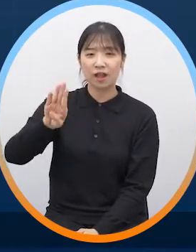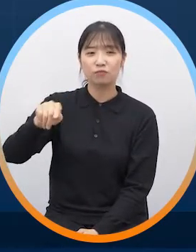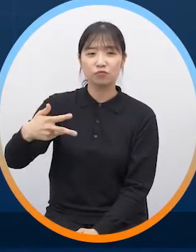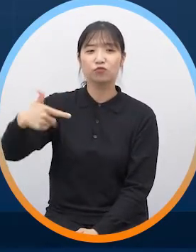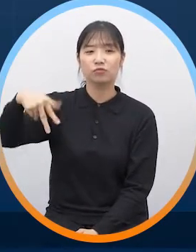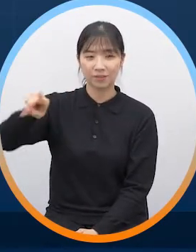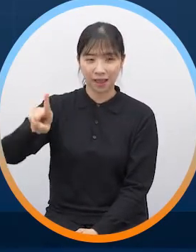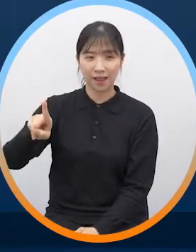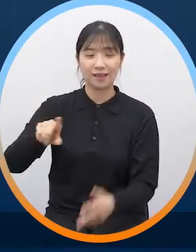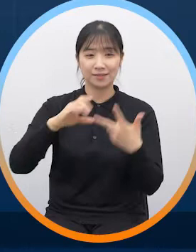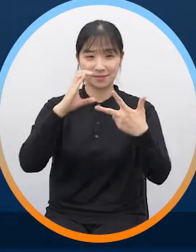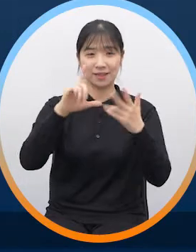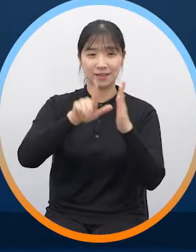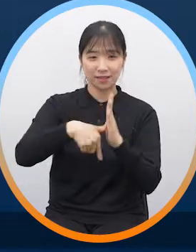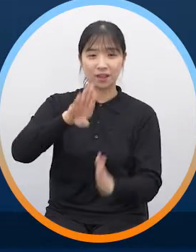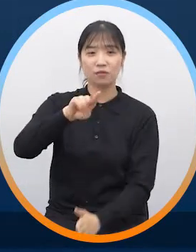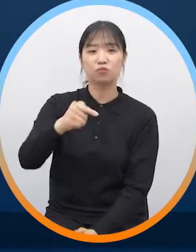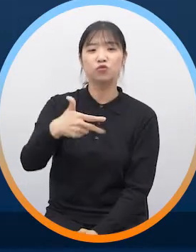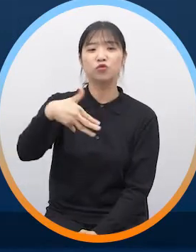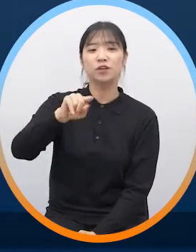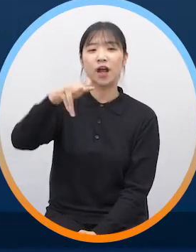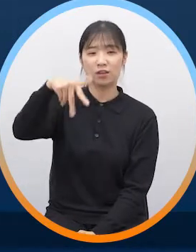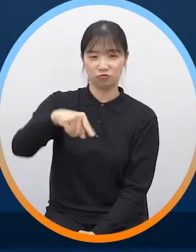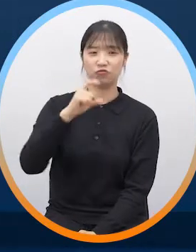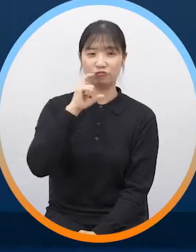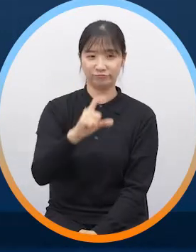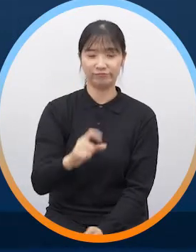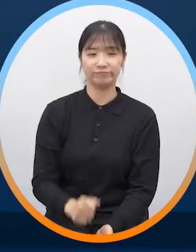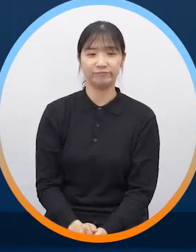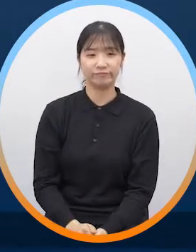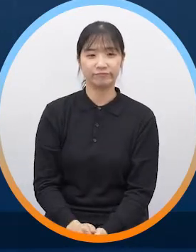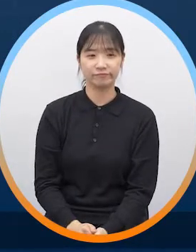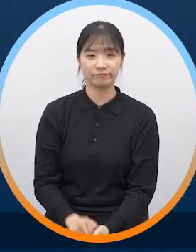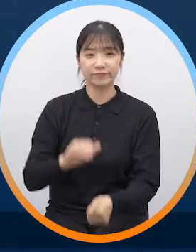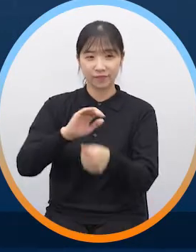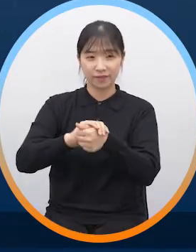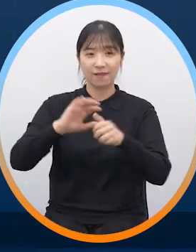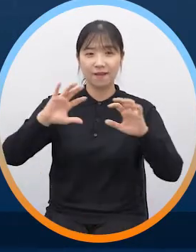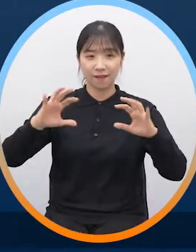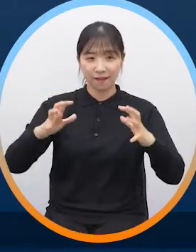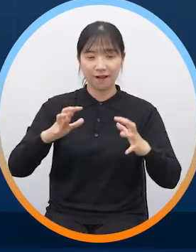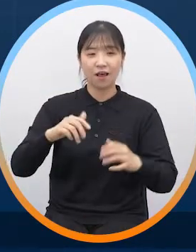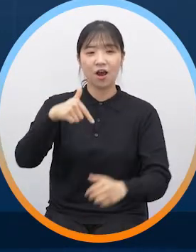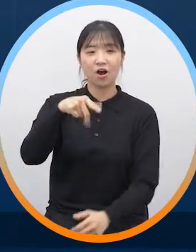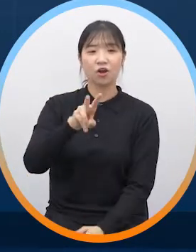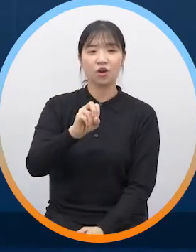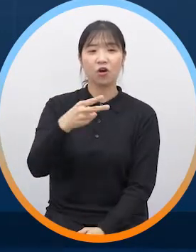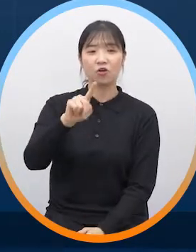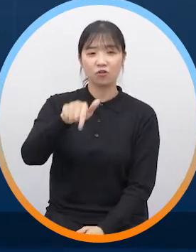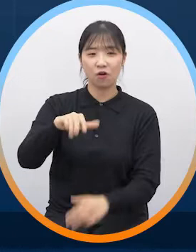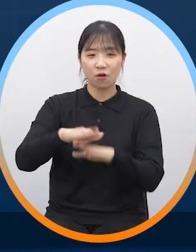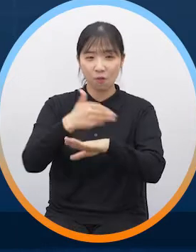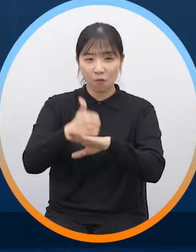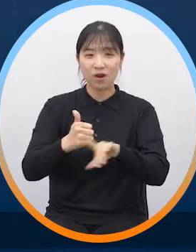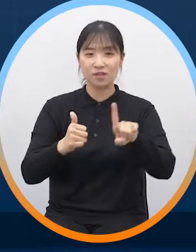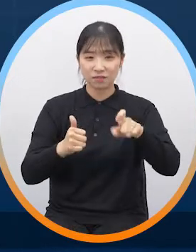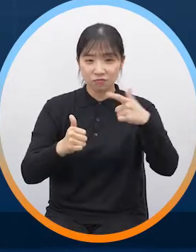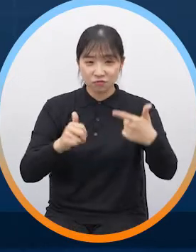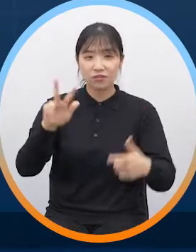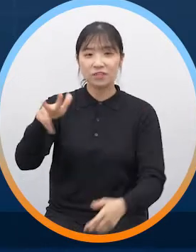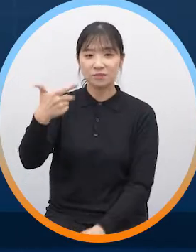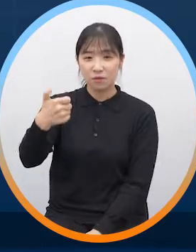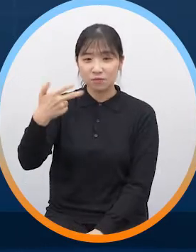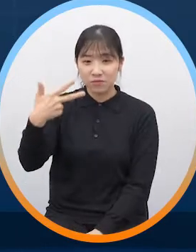때는 분차주라고 했습니다. 신라 경덕왕 16년